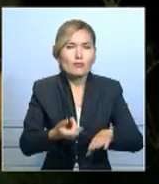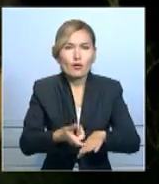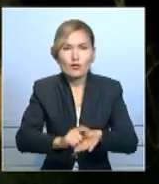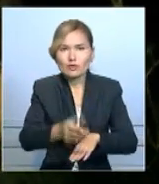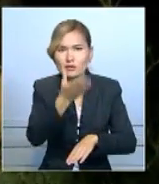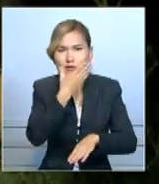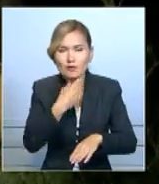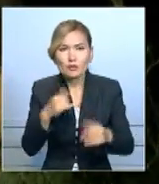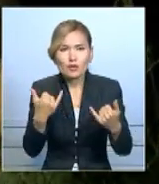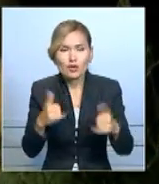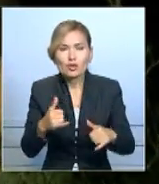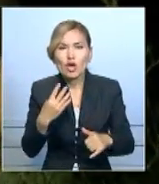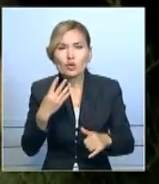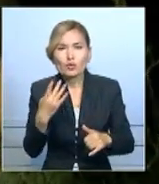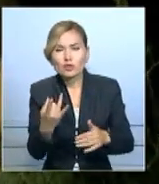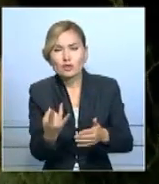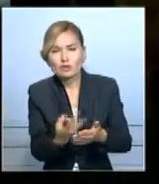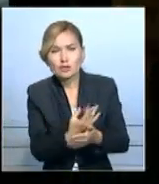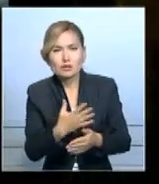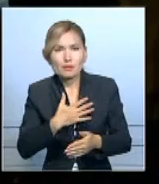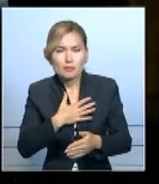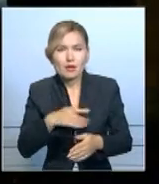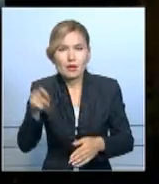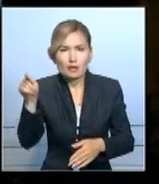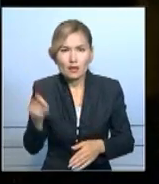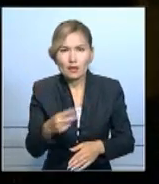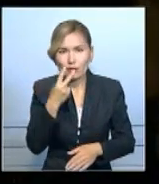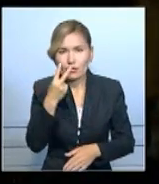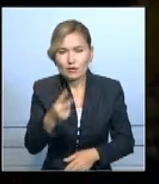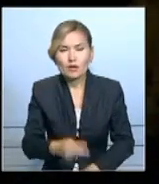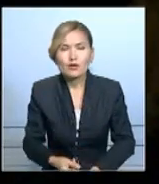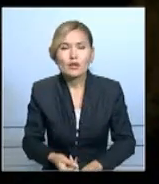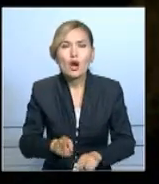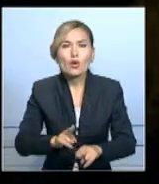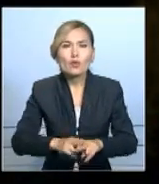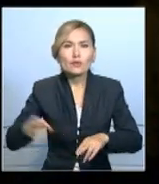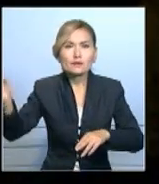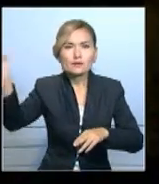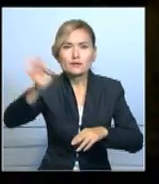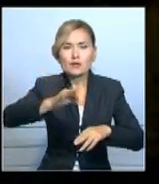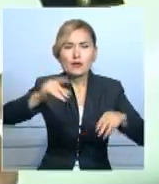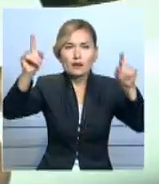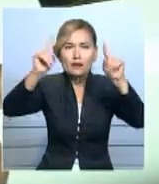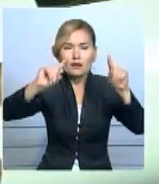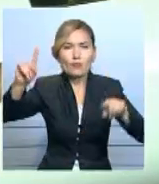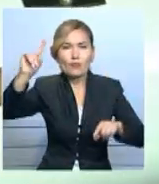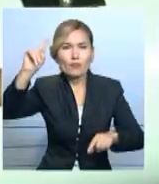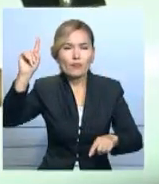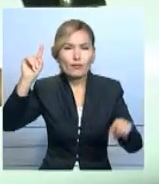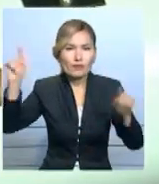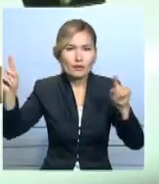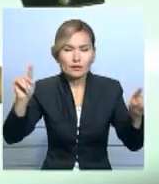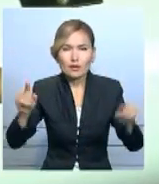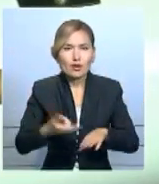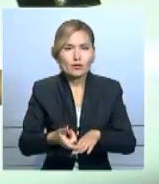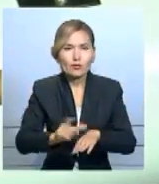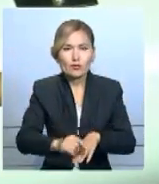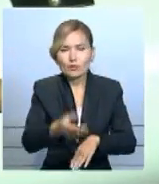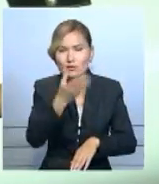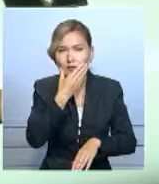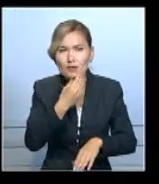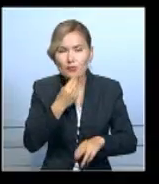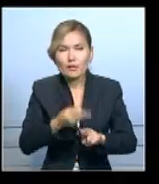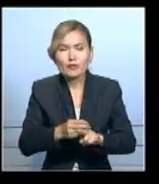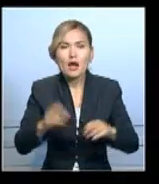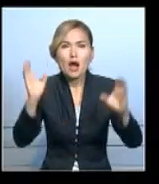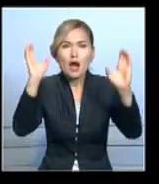Осы мен 4-ші рет тамашалап тілек тіледім. Аспаннан аққан жұлдыздар артынан ақшылт із қалдырып жоқ болып кетеді. Ал